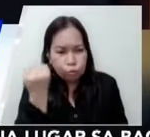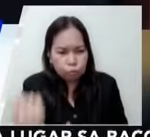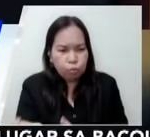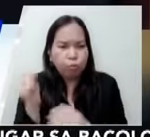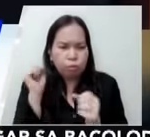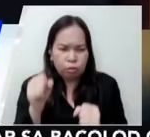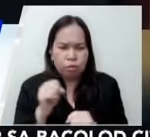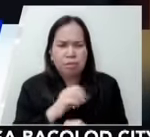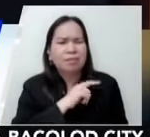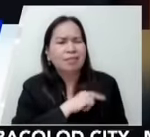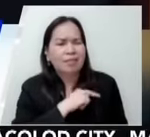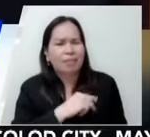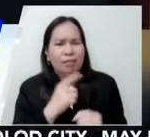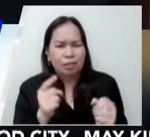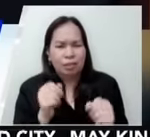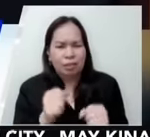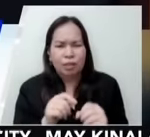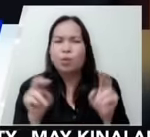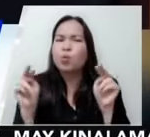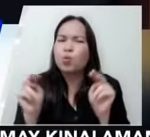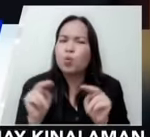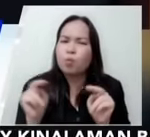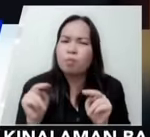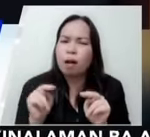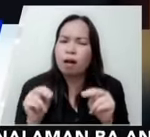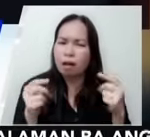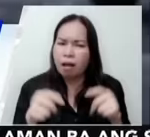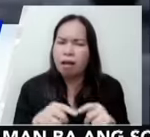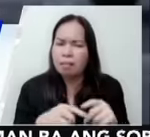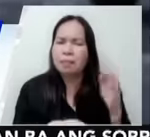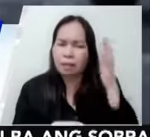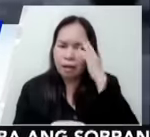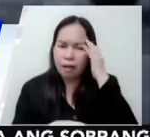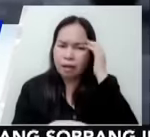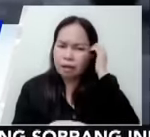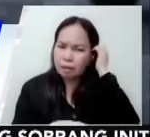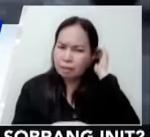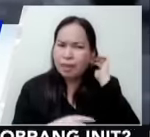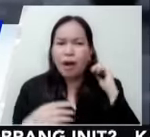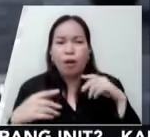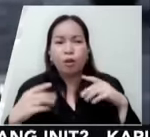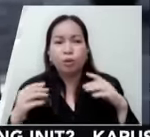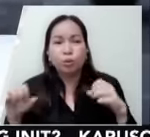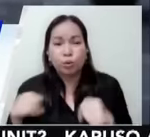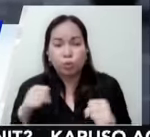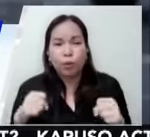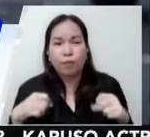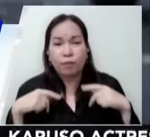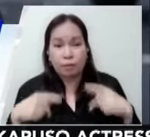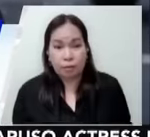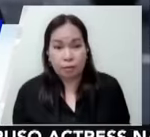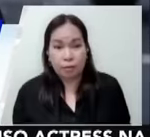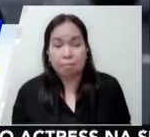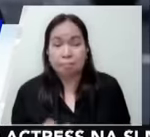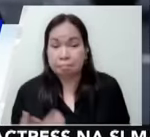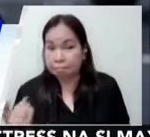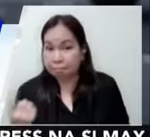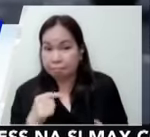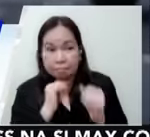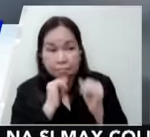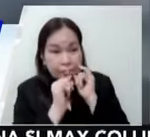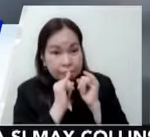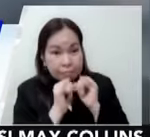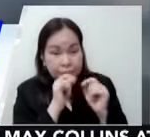napaka-normal. Unexpected na po yun eh. Kasi nga ako, nasa physical sports po tayo. Sa panayam ng digital news website na Archipelago